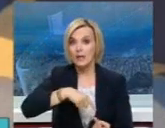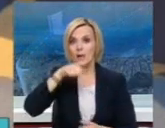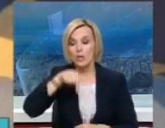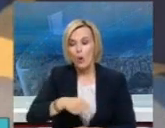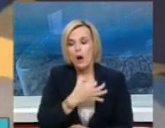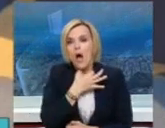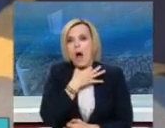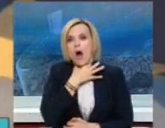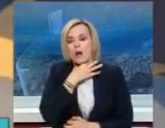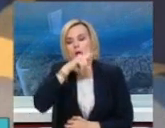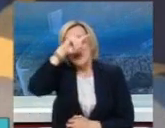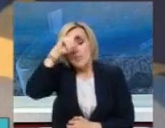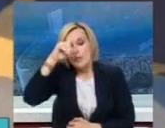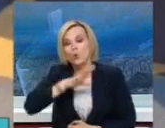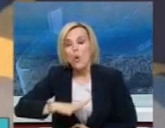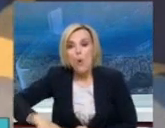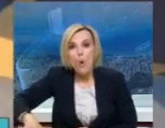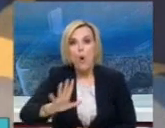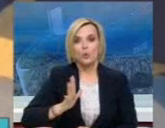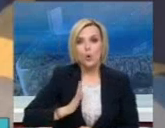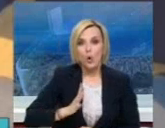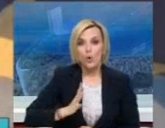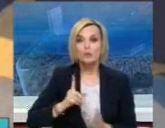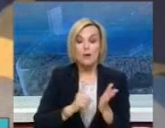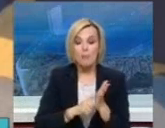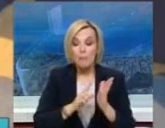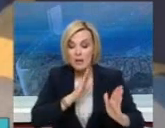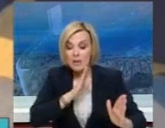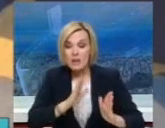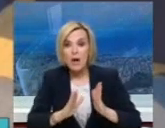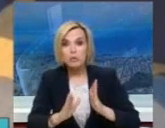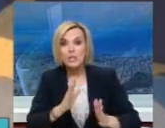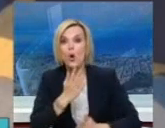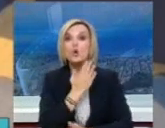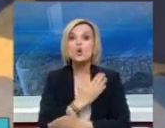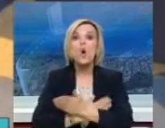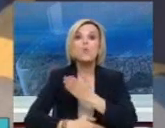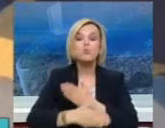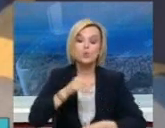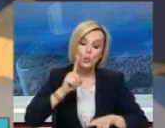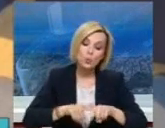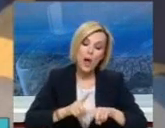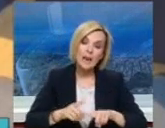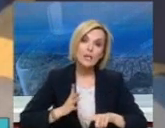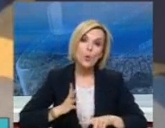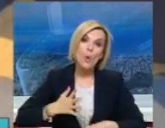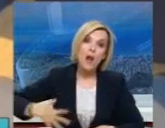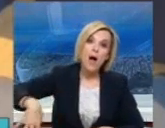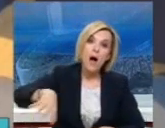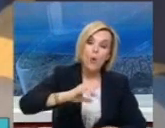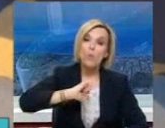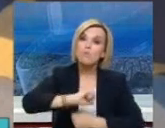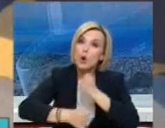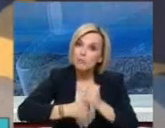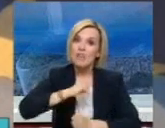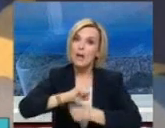την έκτακτη δύσκολη κατάσταση να διαφυλάξουμε τους σκόπους του ελληνικού λαού και τις προσπάθειές του για